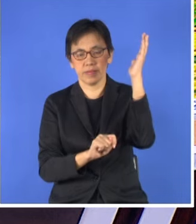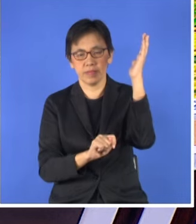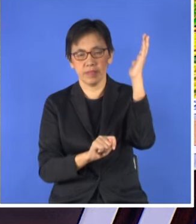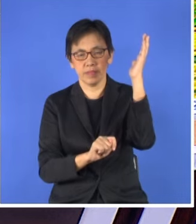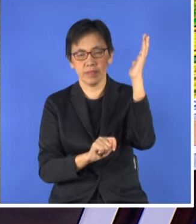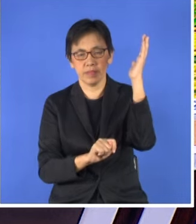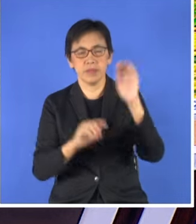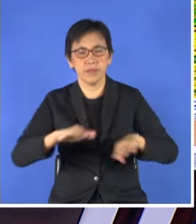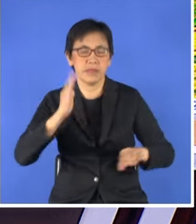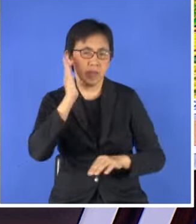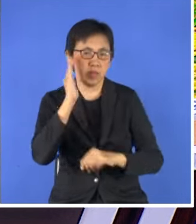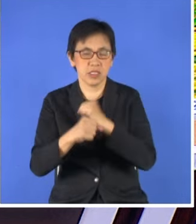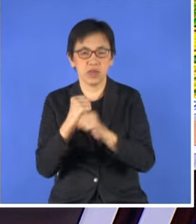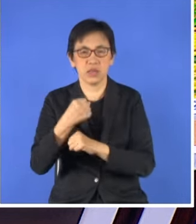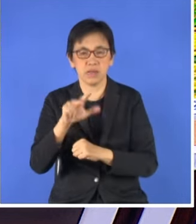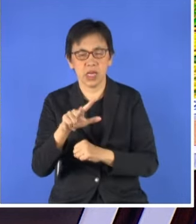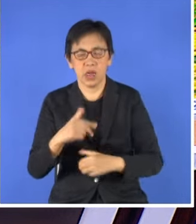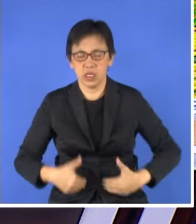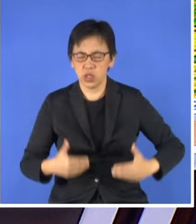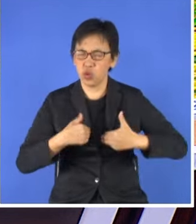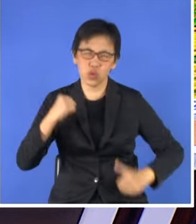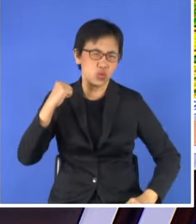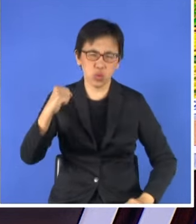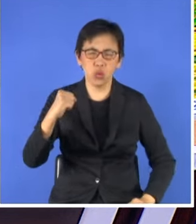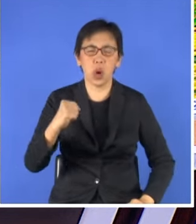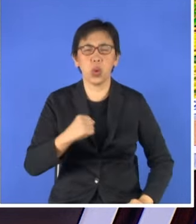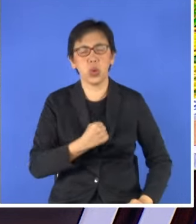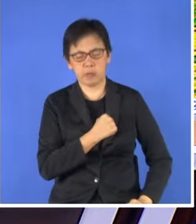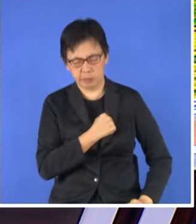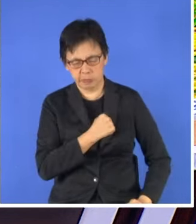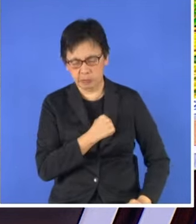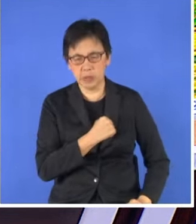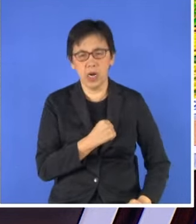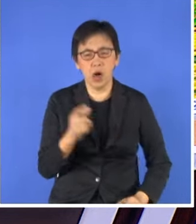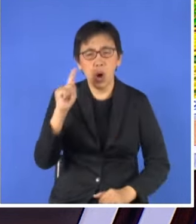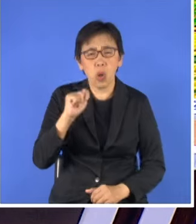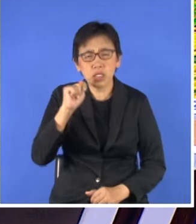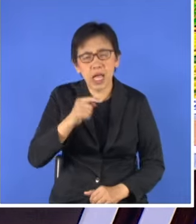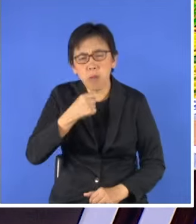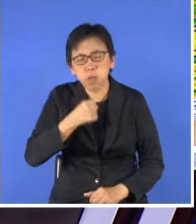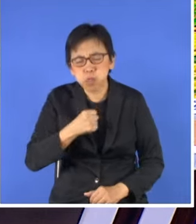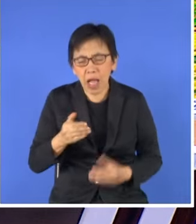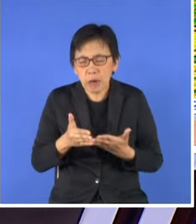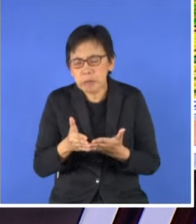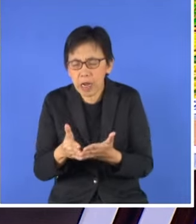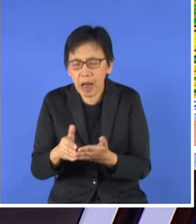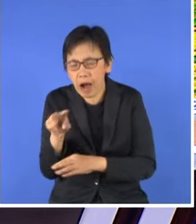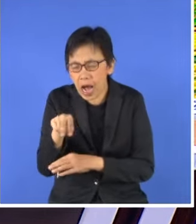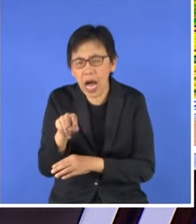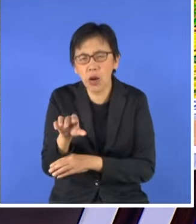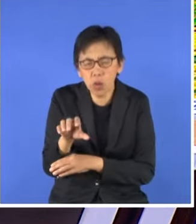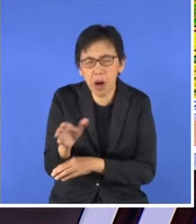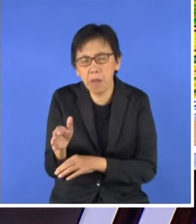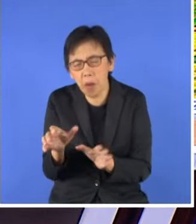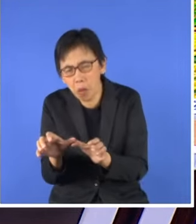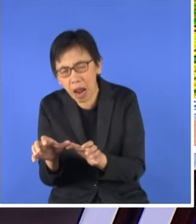เขาบอกว่าเด็กชายวัย 13ปีเสู้ชีวิตมากเลยนะครับช่วยคุณตานี่ออกเรือไปจับปูกลางทะเลหาเงินมาเลี้ยงดูแม่